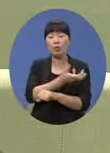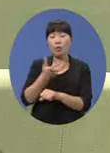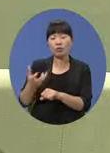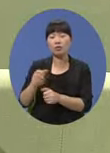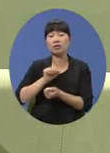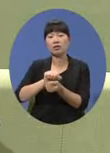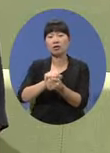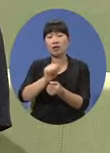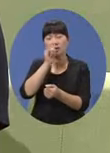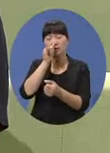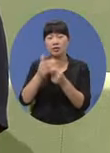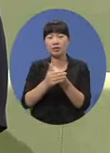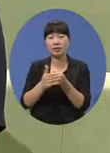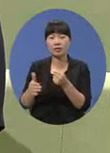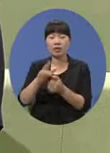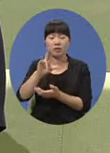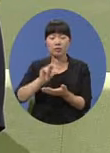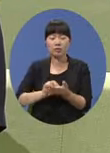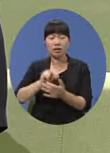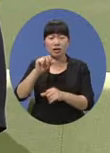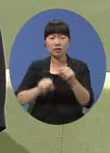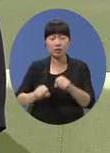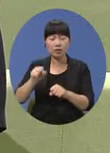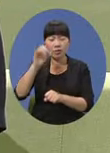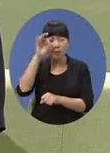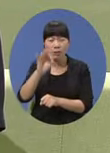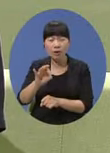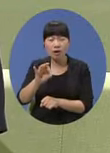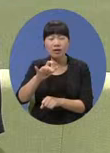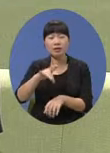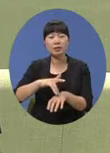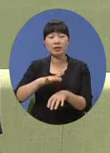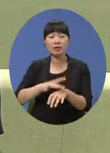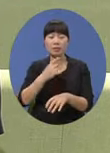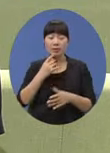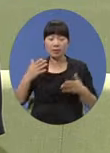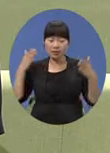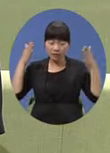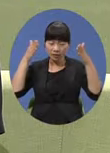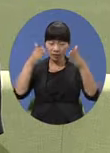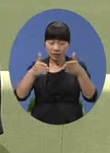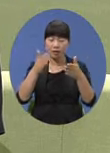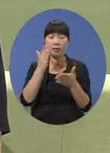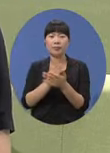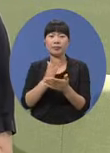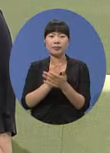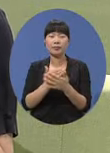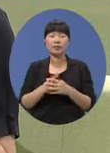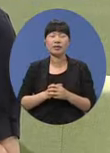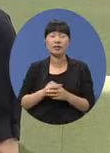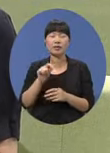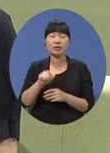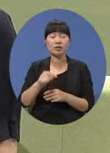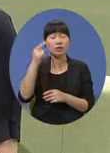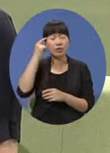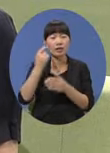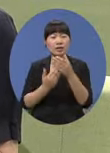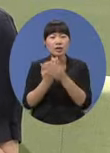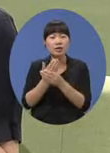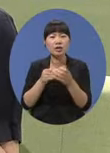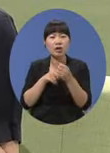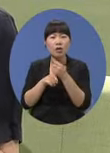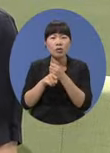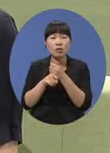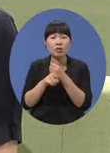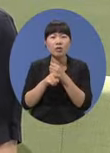옮겨지게 됩니다. 그러니까 문제 행동이라고 생각하는 어떤 그런 버릇에만 너무 초점을 맞추지 마시고 이것이 왜 생기는지에 대해